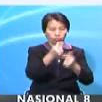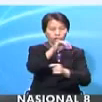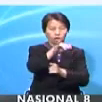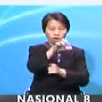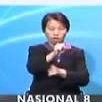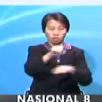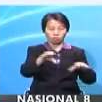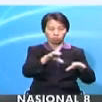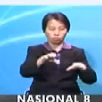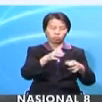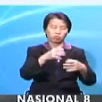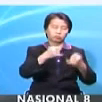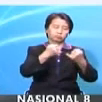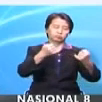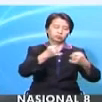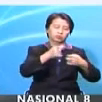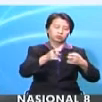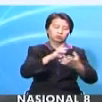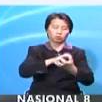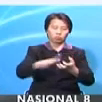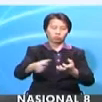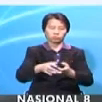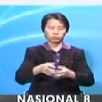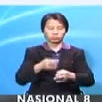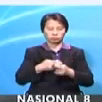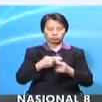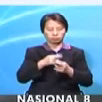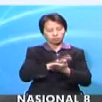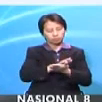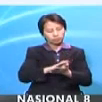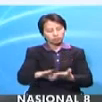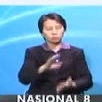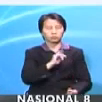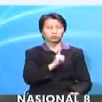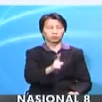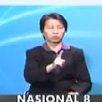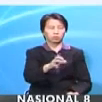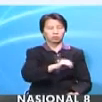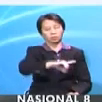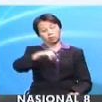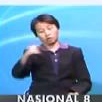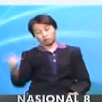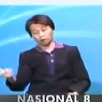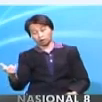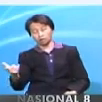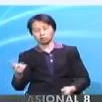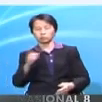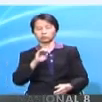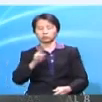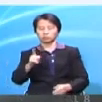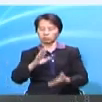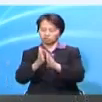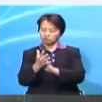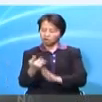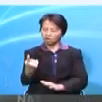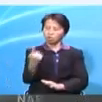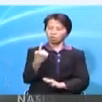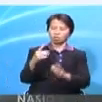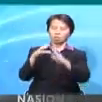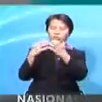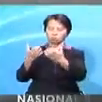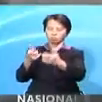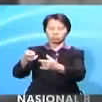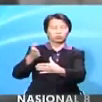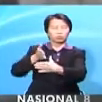membuat onar menjalar kesucian wajah Islam sebenarnya pada satu ujung yang lain muncul pula kelompok